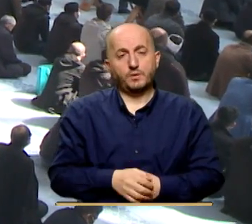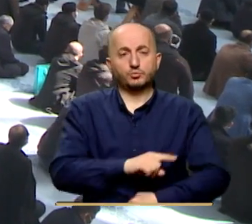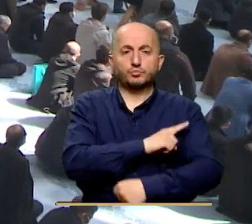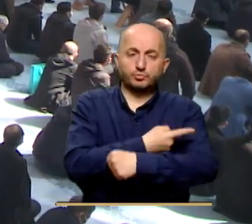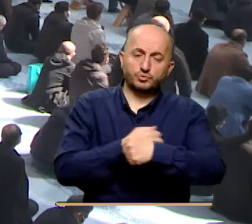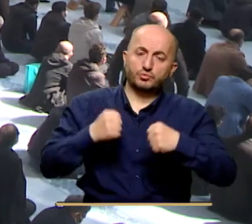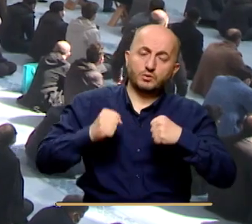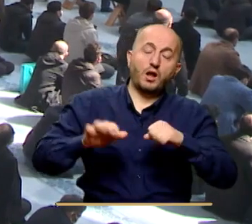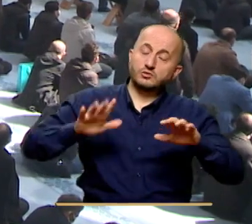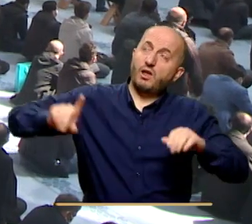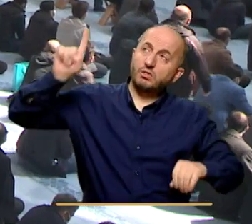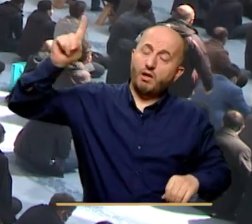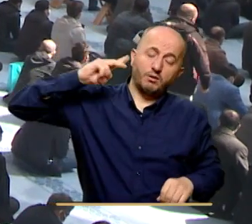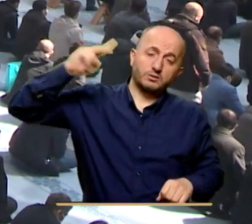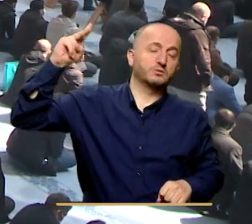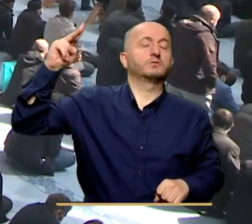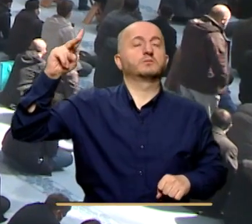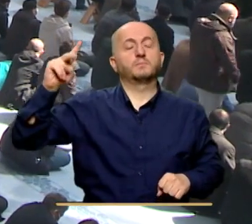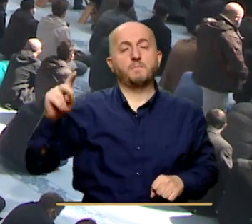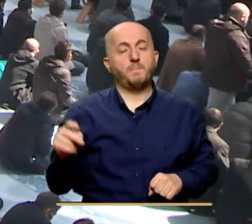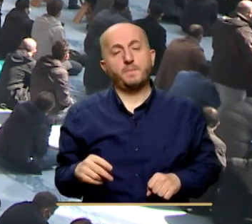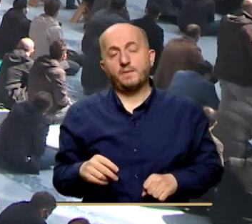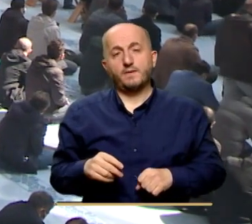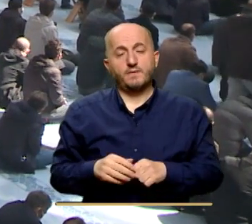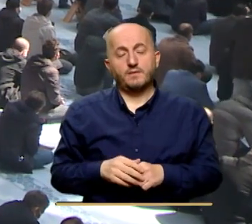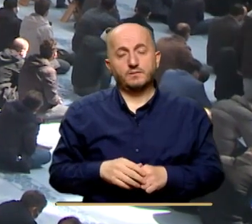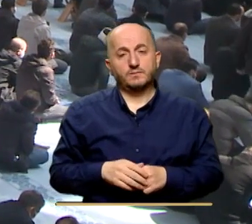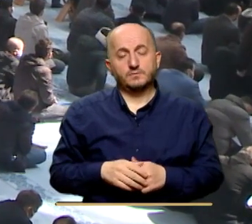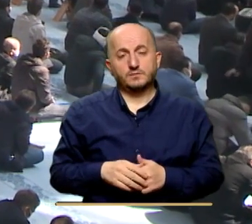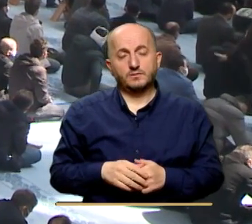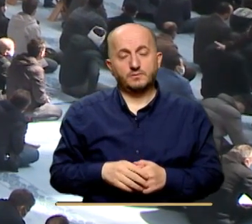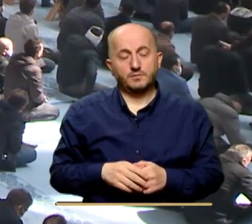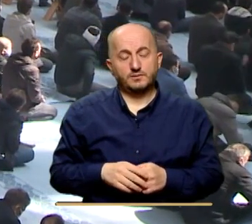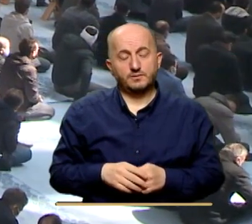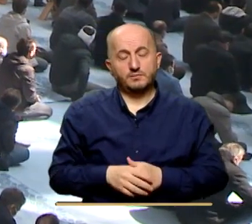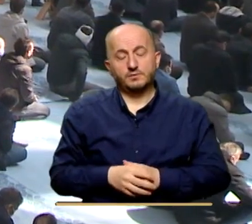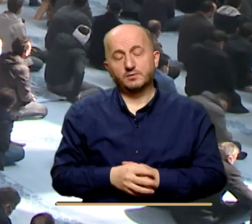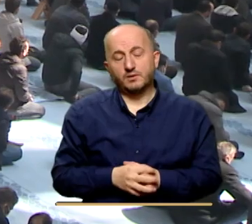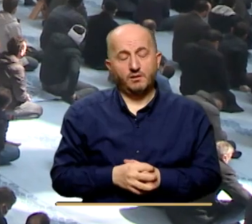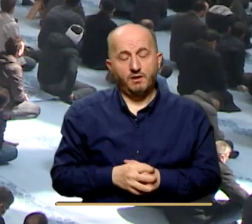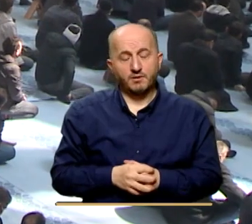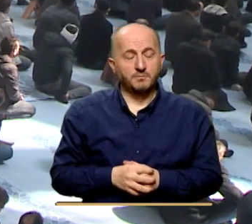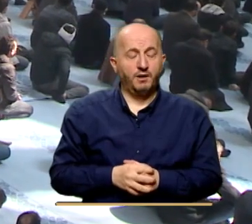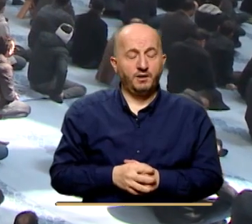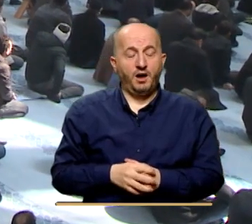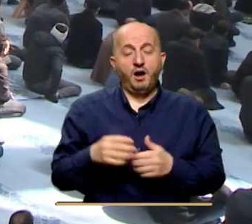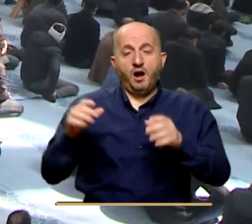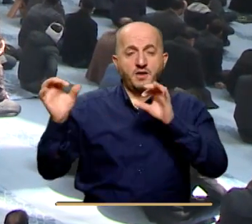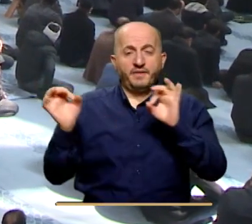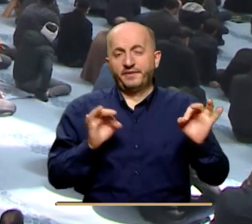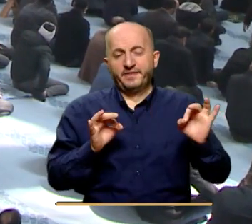ve kudret ancak Allah'ındır. Hani وَمَا رَمَيْتَ اِذْ رَمَيْتَ وَلَاكِنَّ اللّٰهَ رَمَى